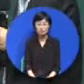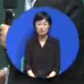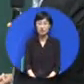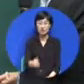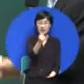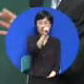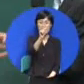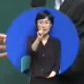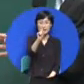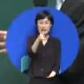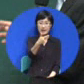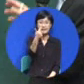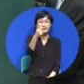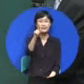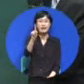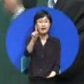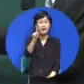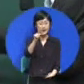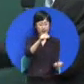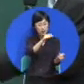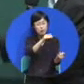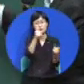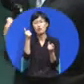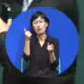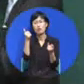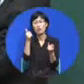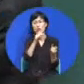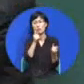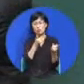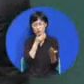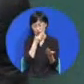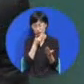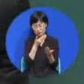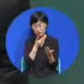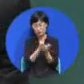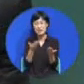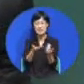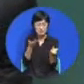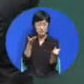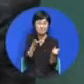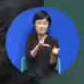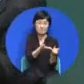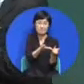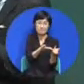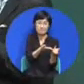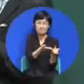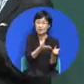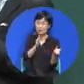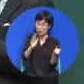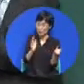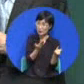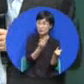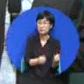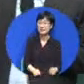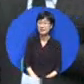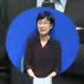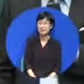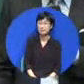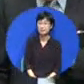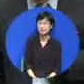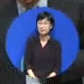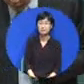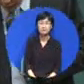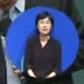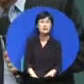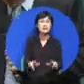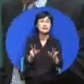한나 같은 인물을 부르셔서 중요한 걸 하는 겁니다 지금. That is why God called very weak people like Hannah to do this important